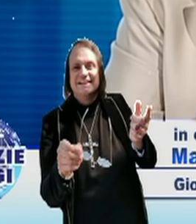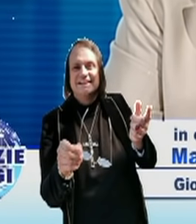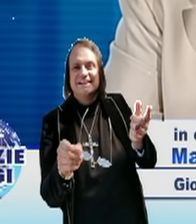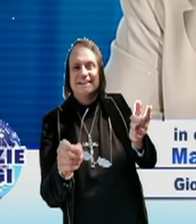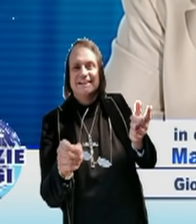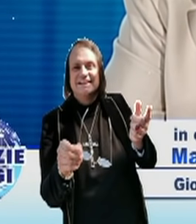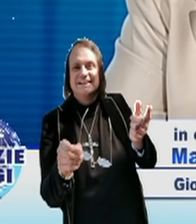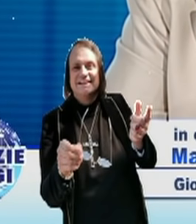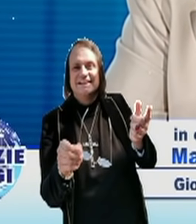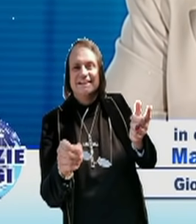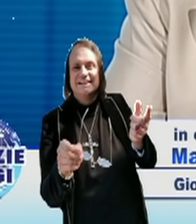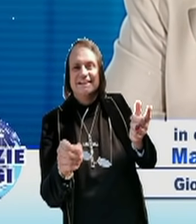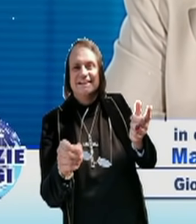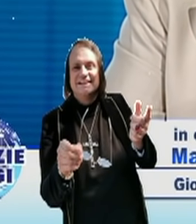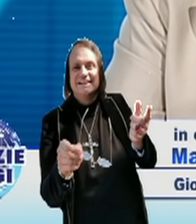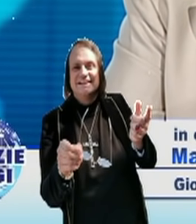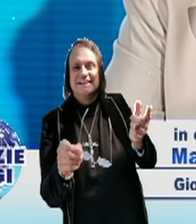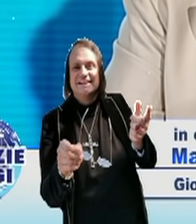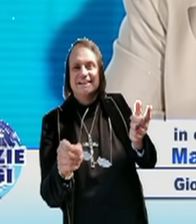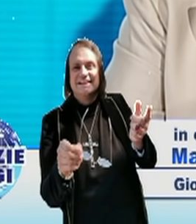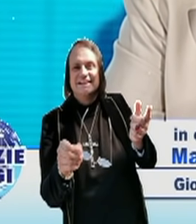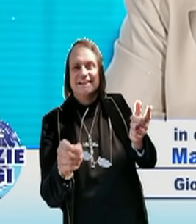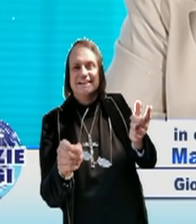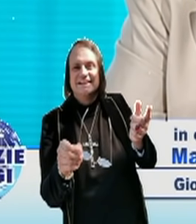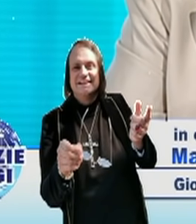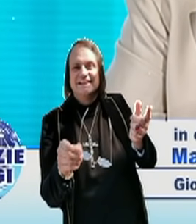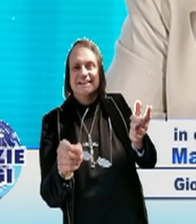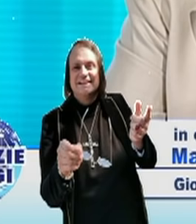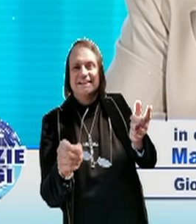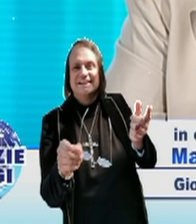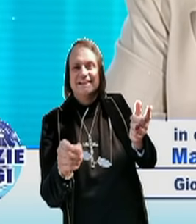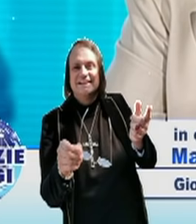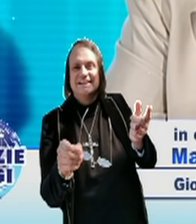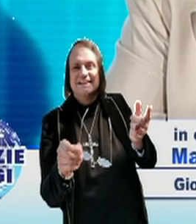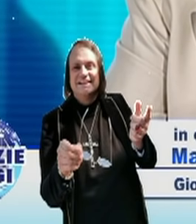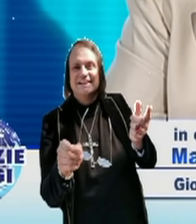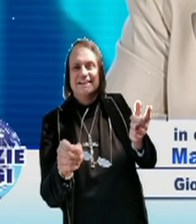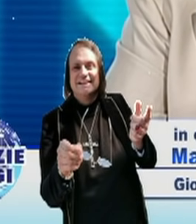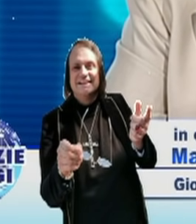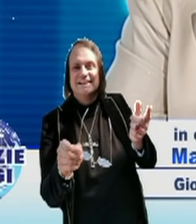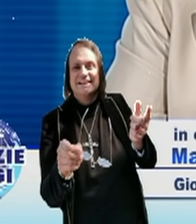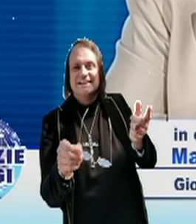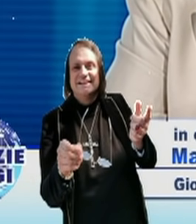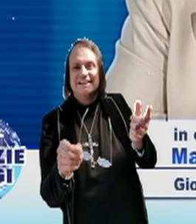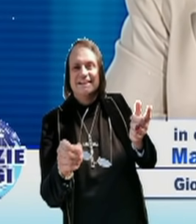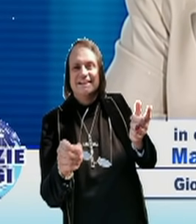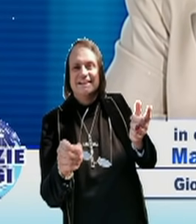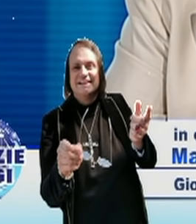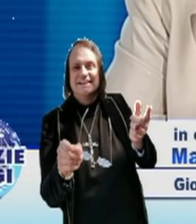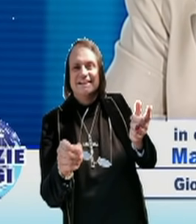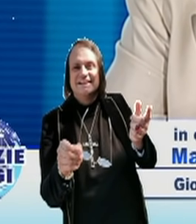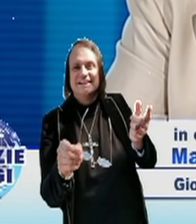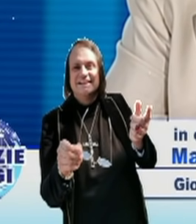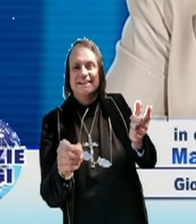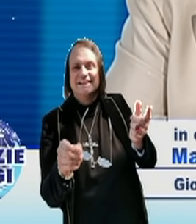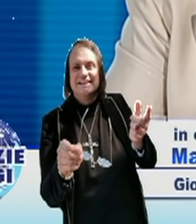questo film straordinario. Assolutamente sì, è una grande fortuna ed è un grande onore aver potuto dare